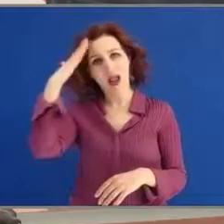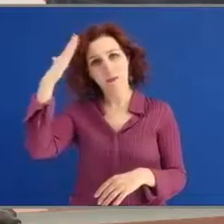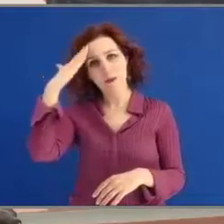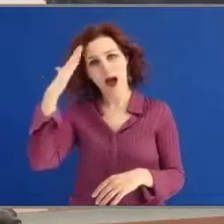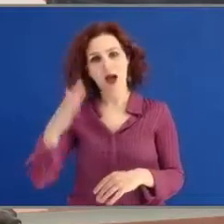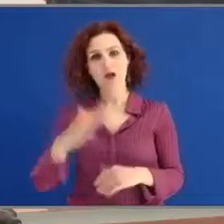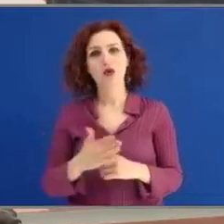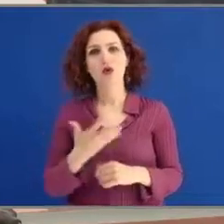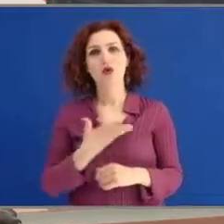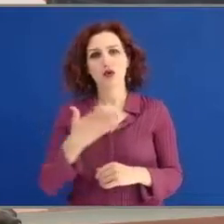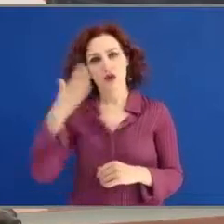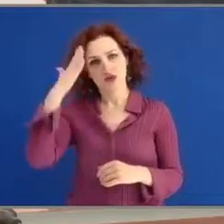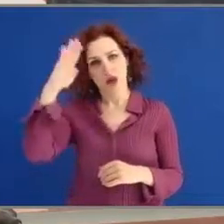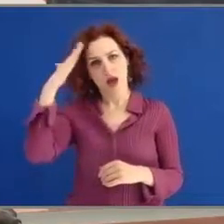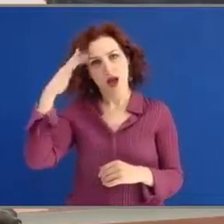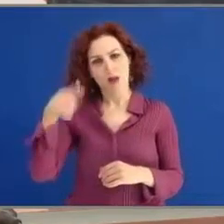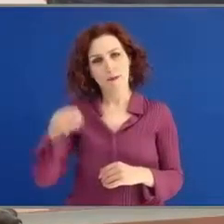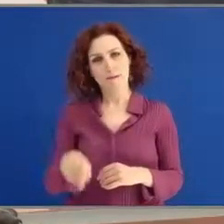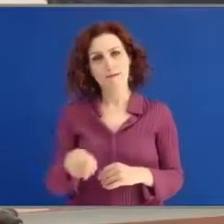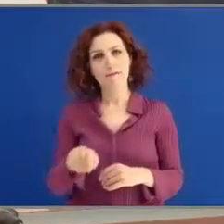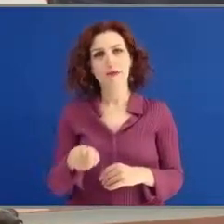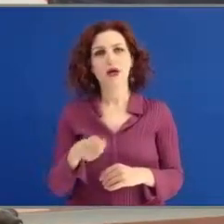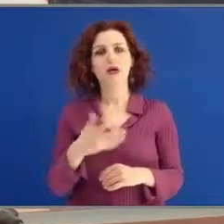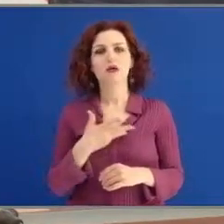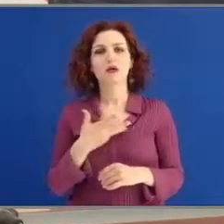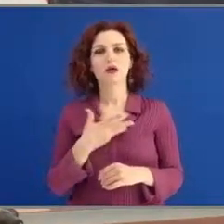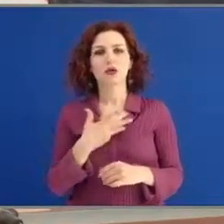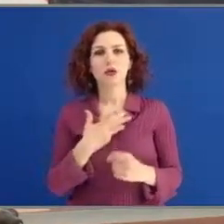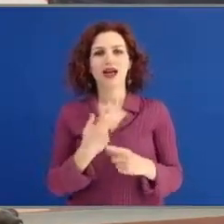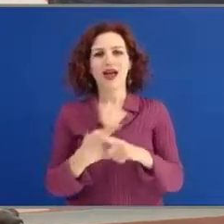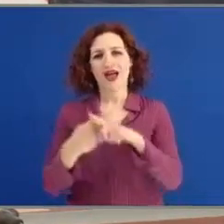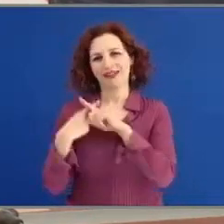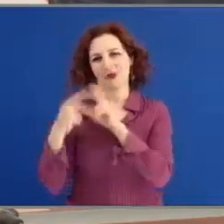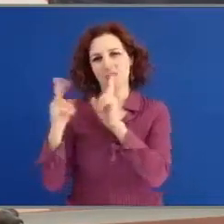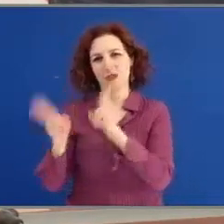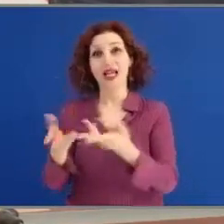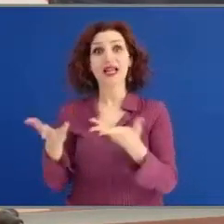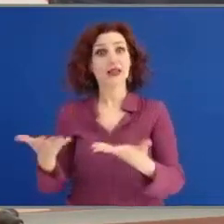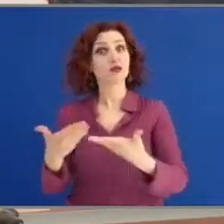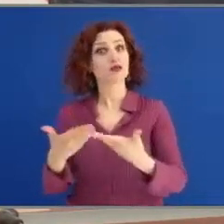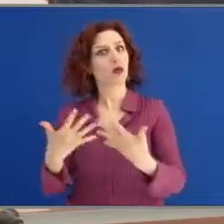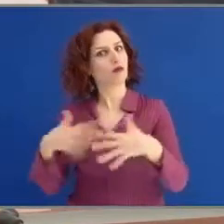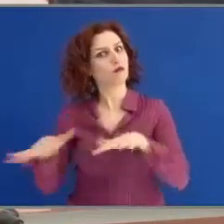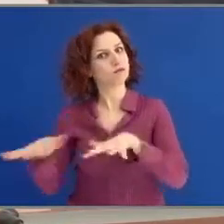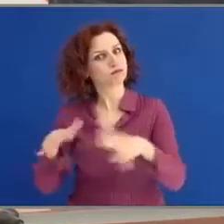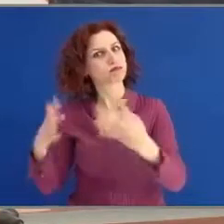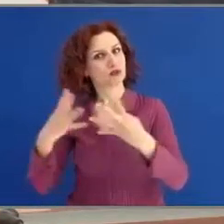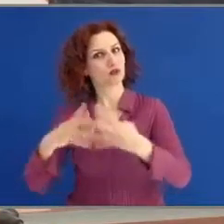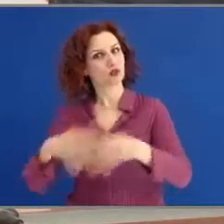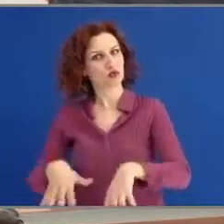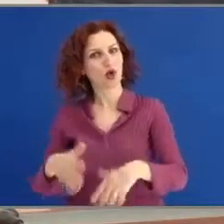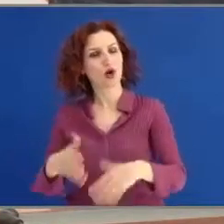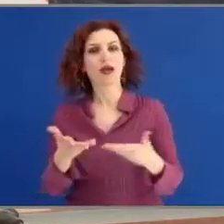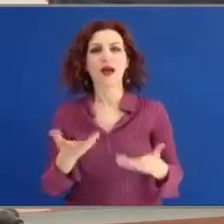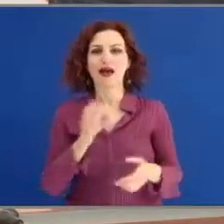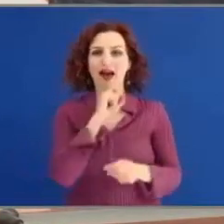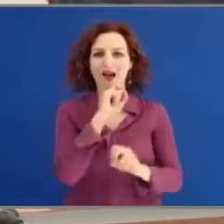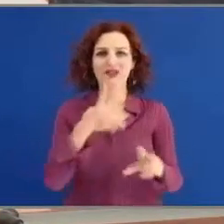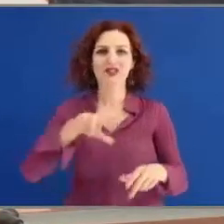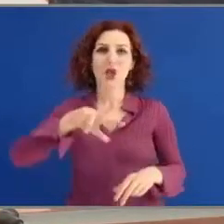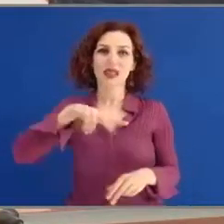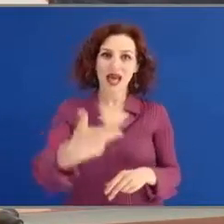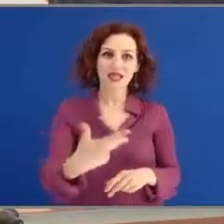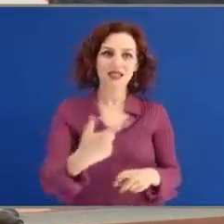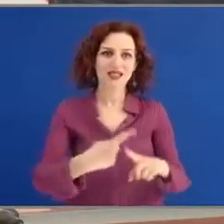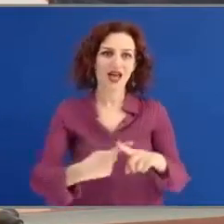presidi ospedalieri, e sono pienamente attive, e posso annunciare che a breve ne apriremo una terza presso l'ex